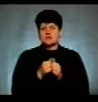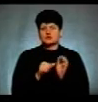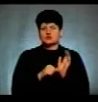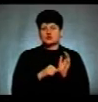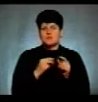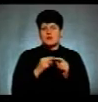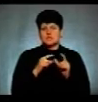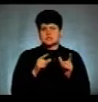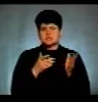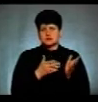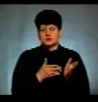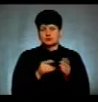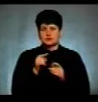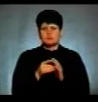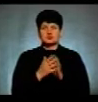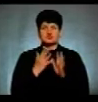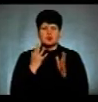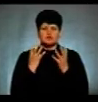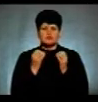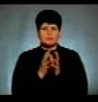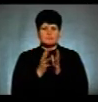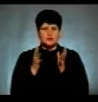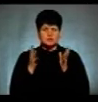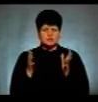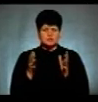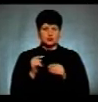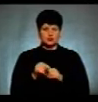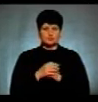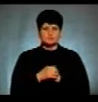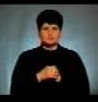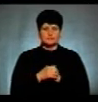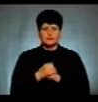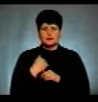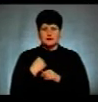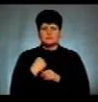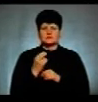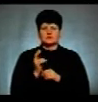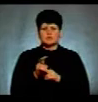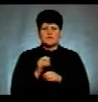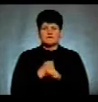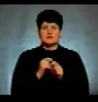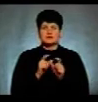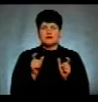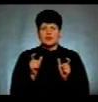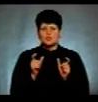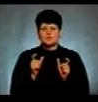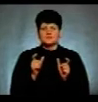магазину. Ну, там черга ще більша і отут. А так я заходила в аптеку